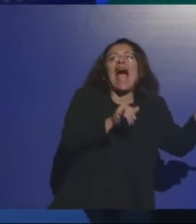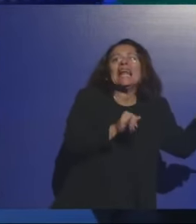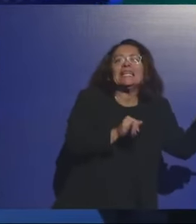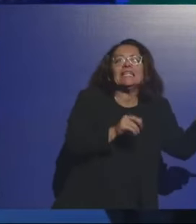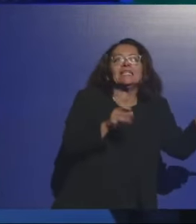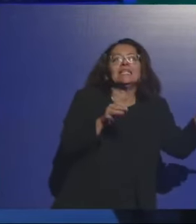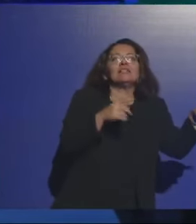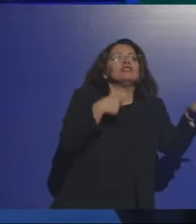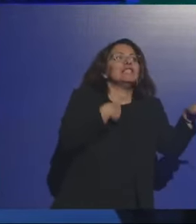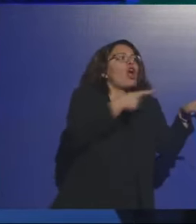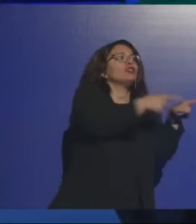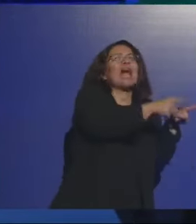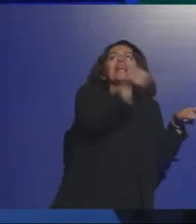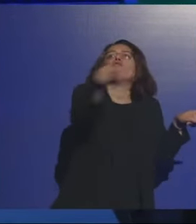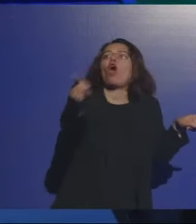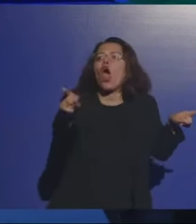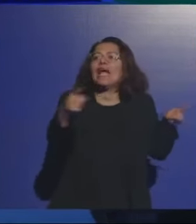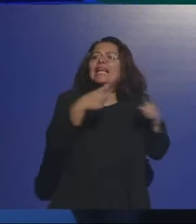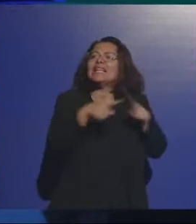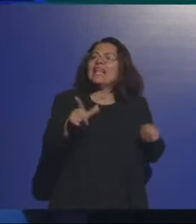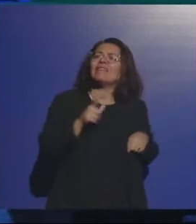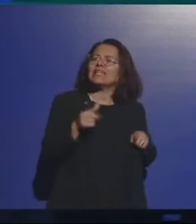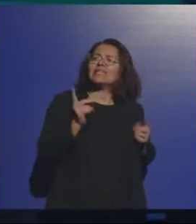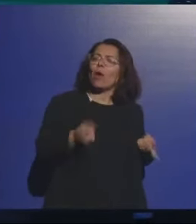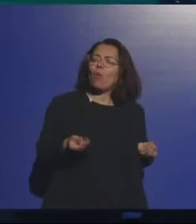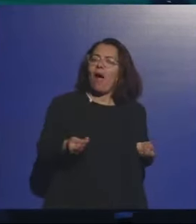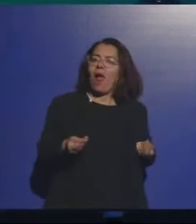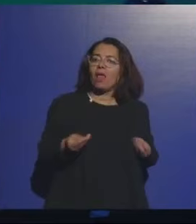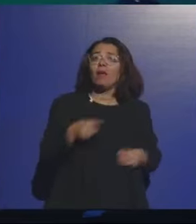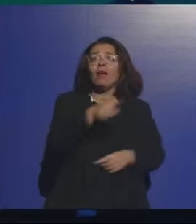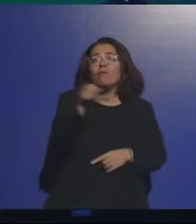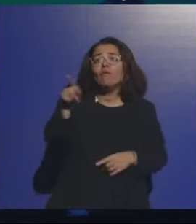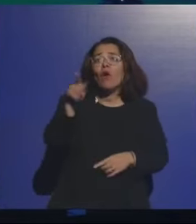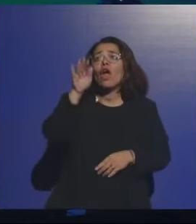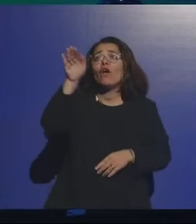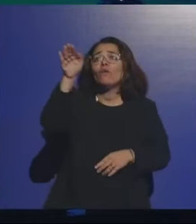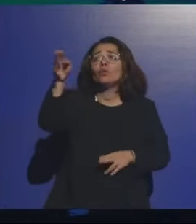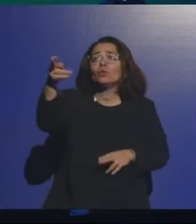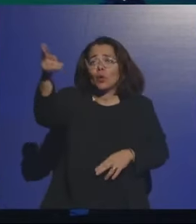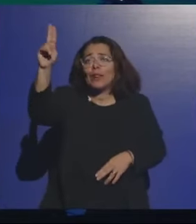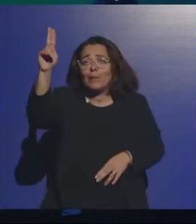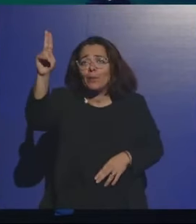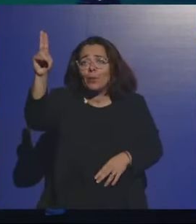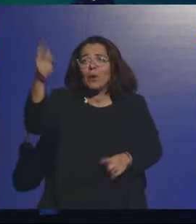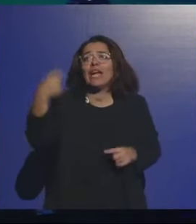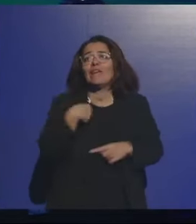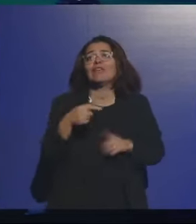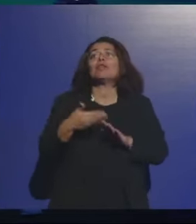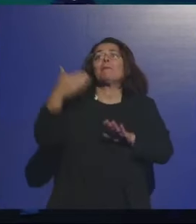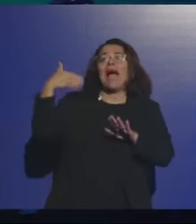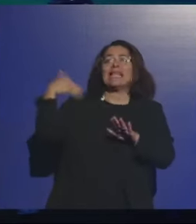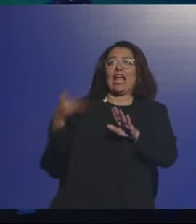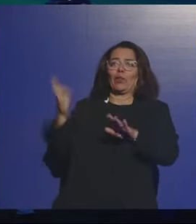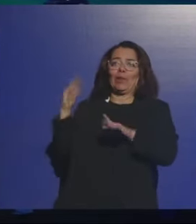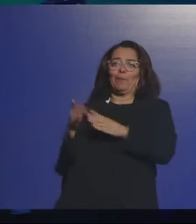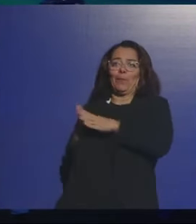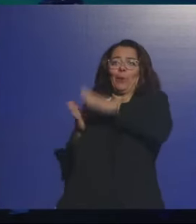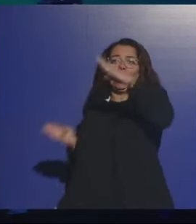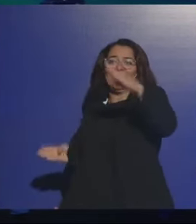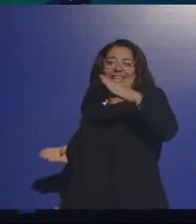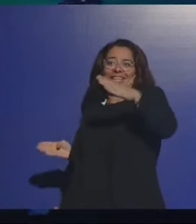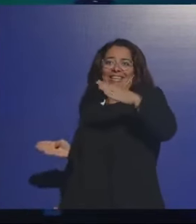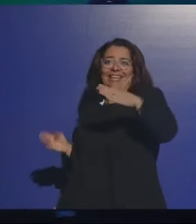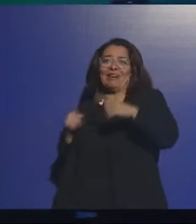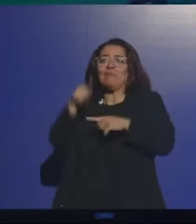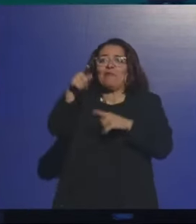e voi che voi avete più futuro che passato noi più passato Che futuro con questo